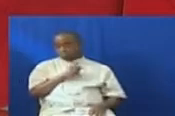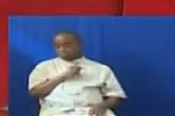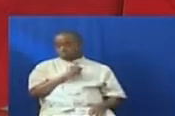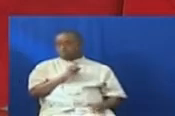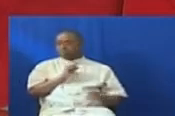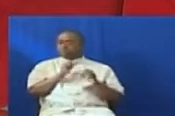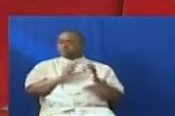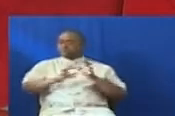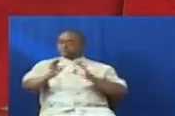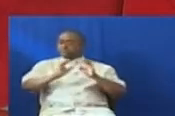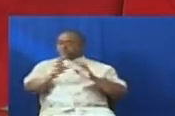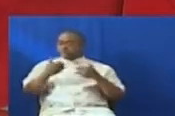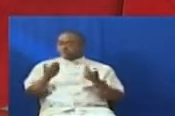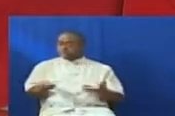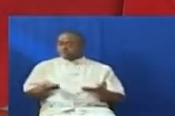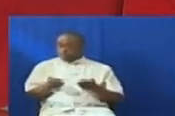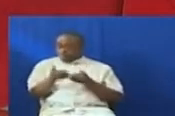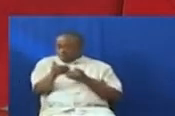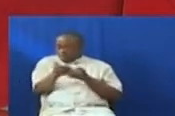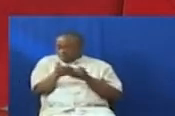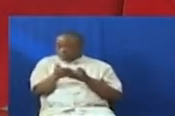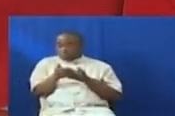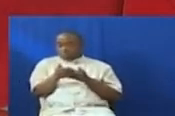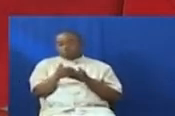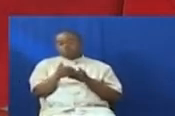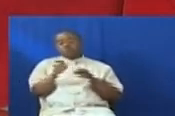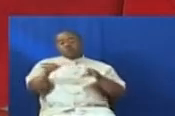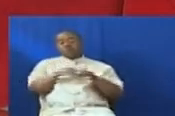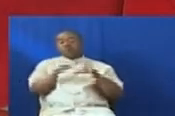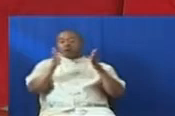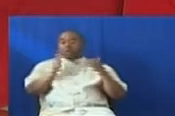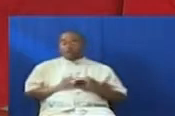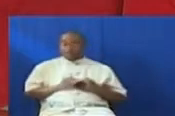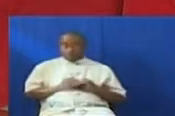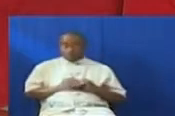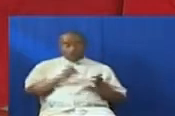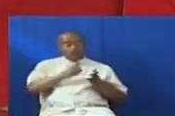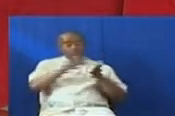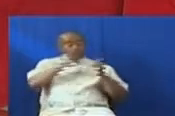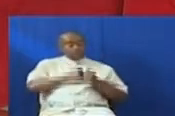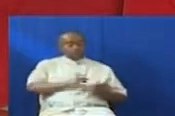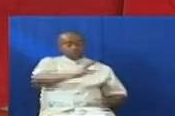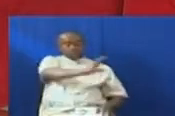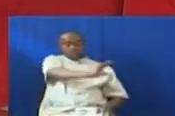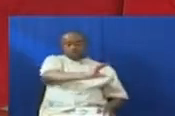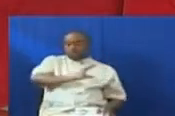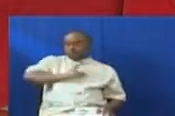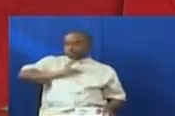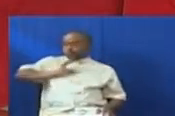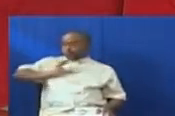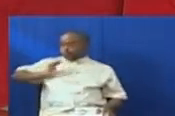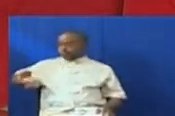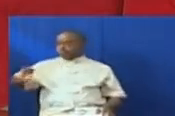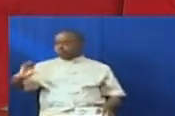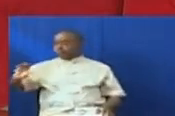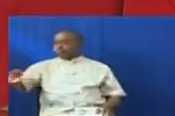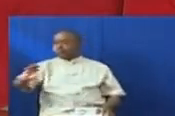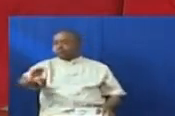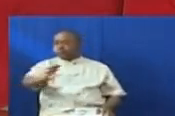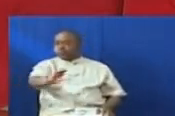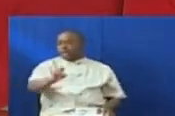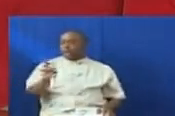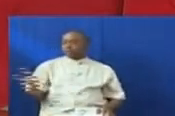iwasiliane kwa karibu na NHIF warudishe hizi gharama ili huduma za afya ziweze